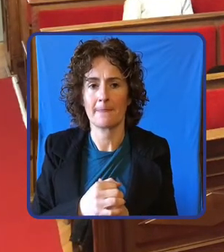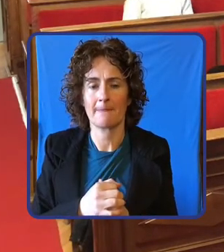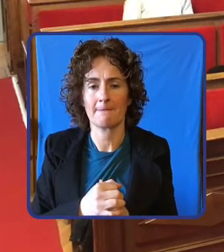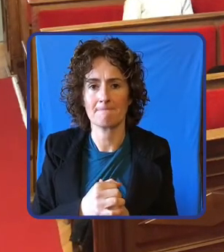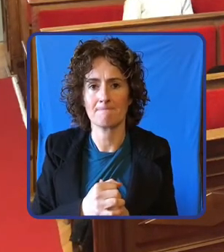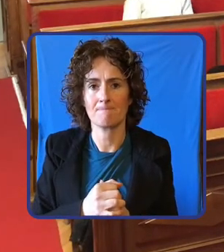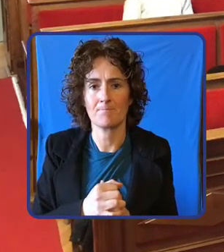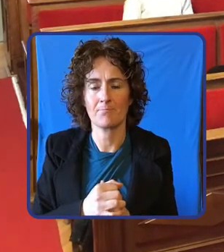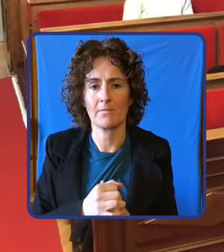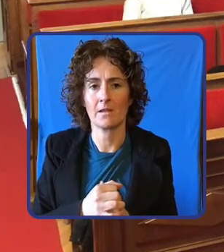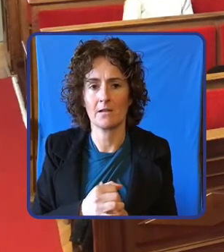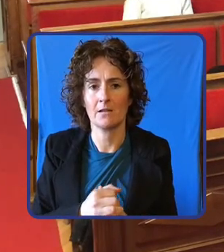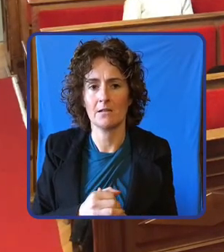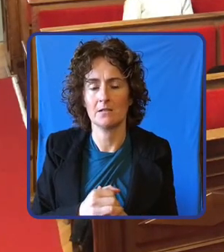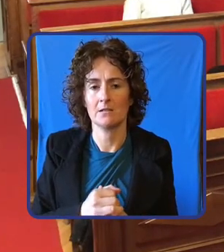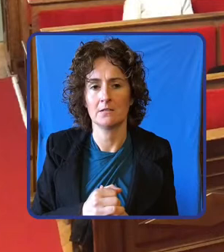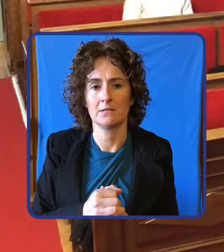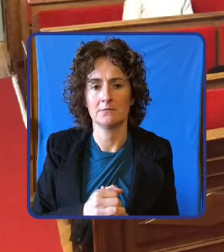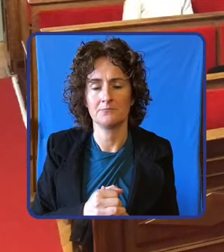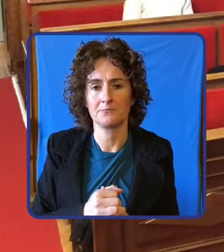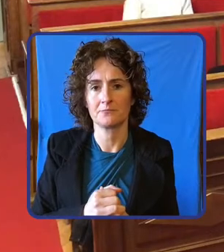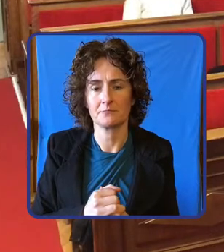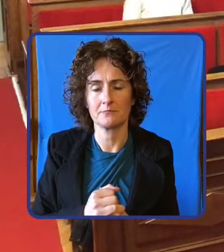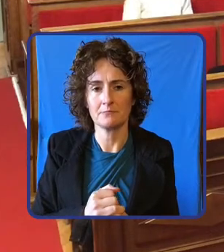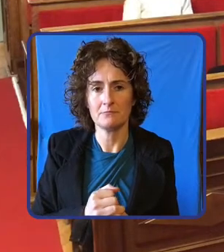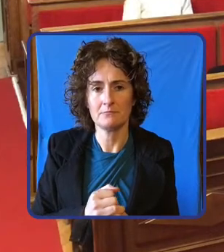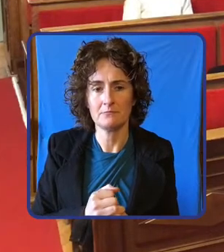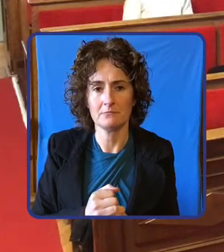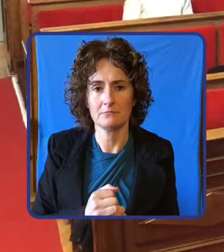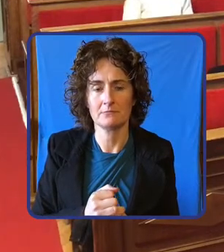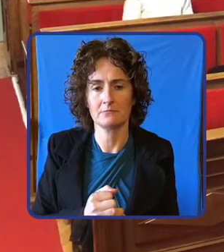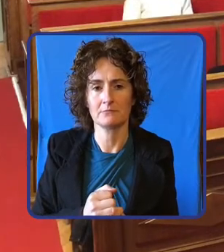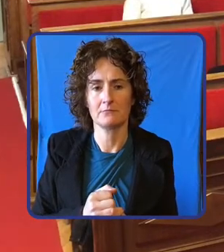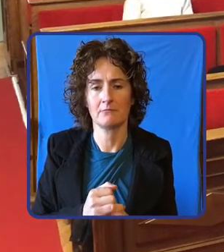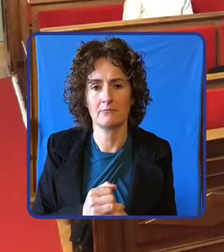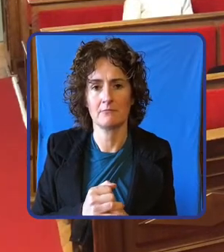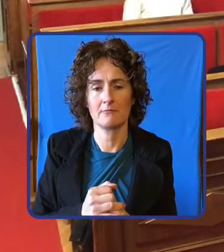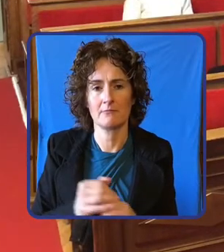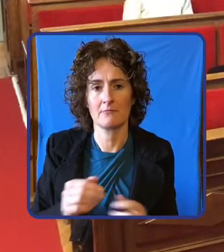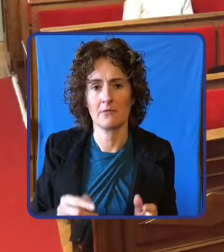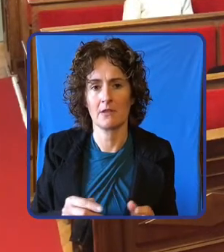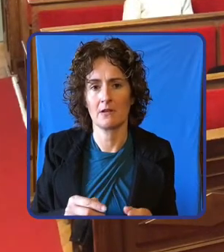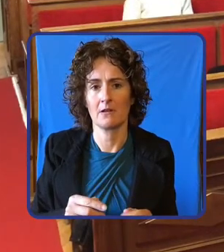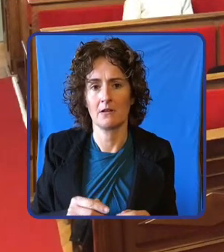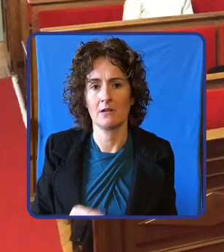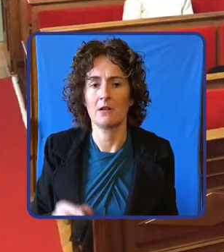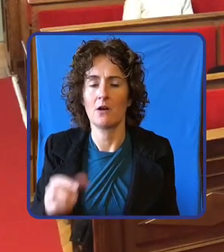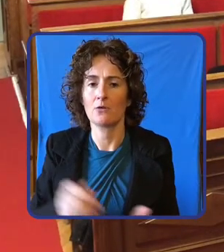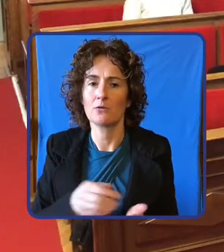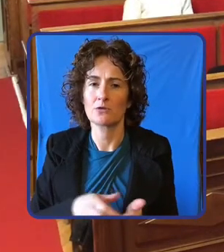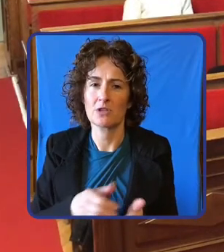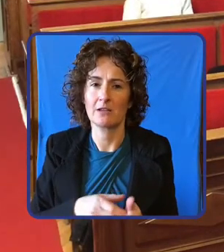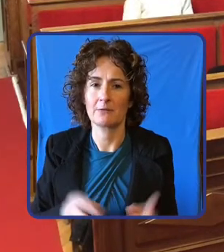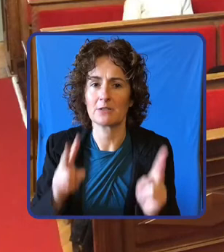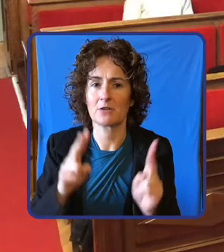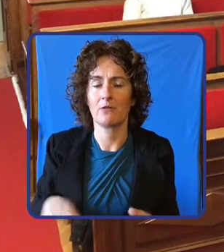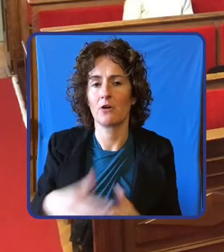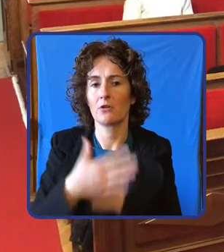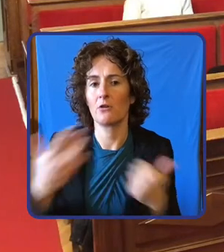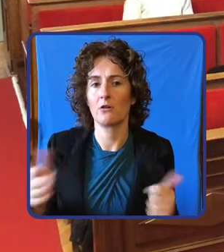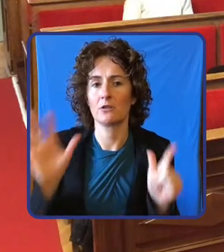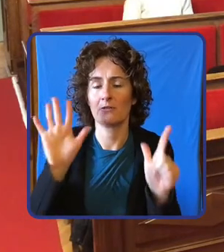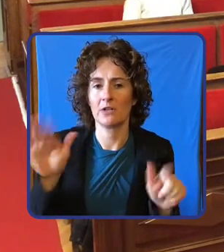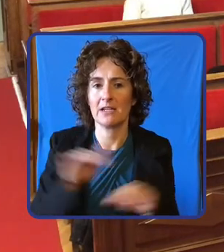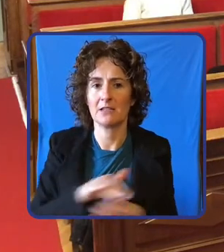csak egy biztonsági hálót jelent az önkormányzatnak az átmeneti likviditási problémák kezelésére, valamint a költségvetésben van még 67 millió forint